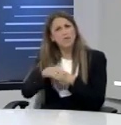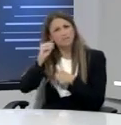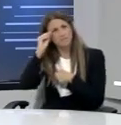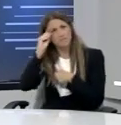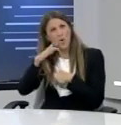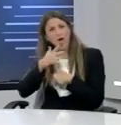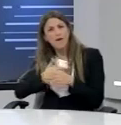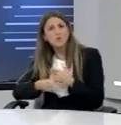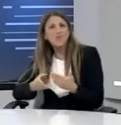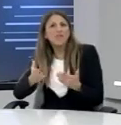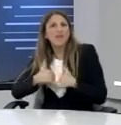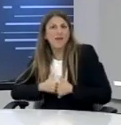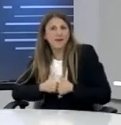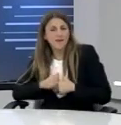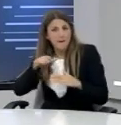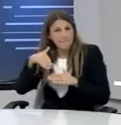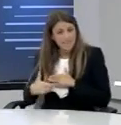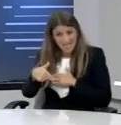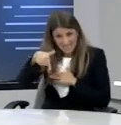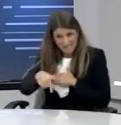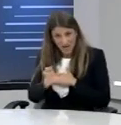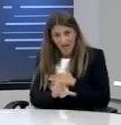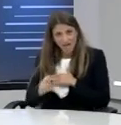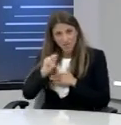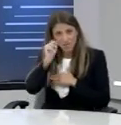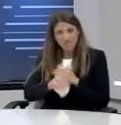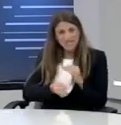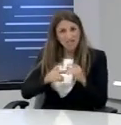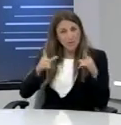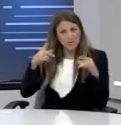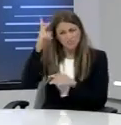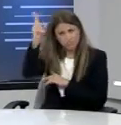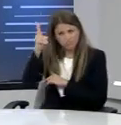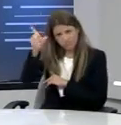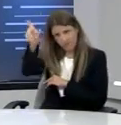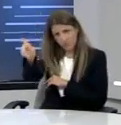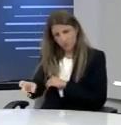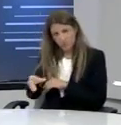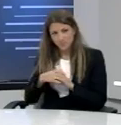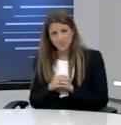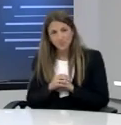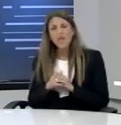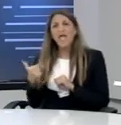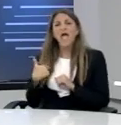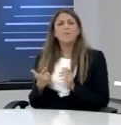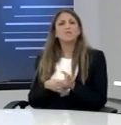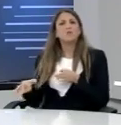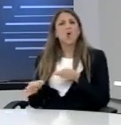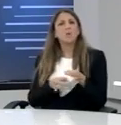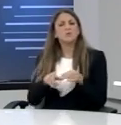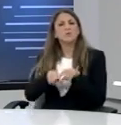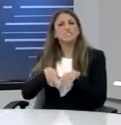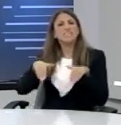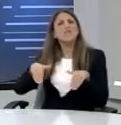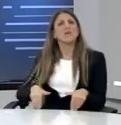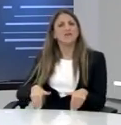θυμίσω. Ψηφίσατε το νομοσχέδιο που φέραμε εμείς για την ηθαγένεια σε παιδιά που γεννιούνται στην Ελλάδα?